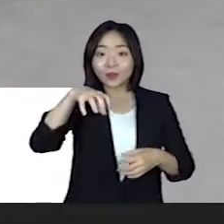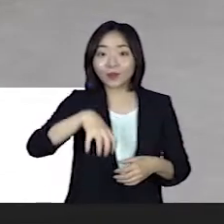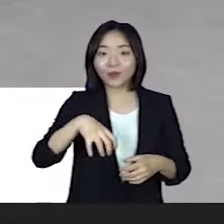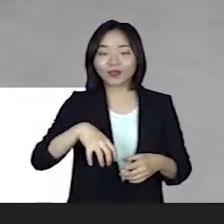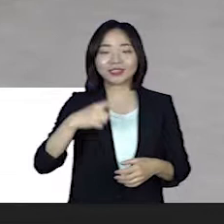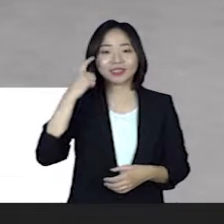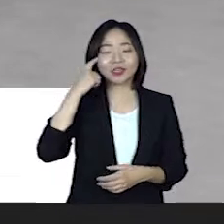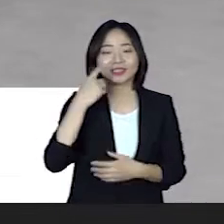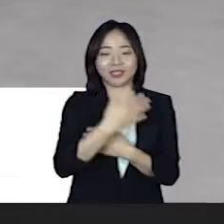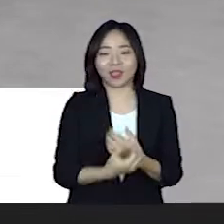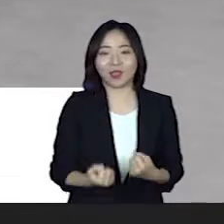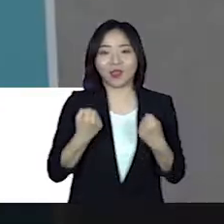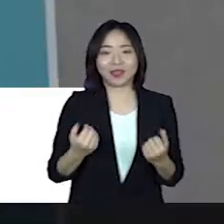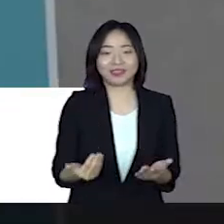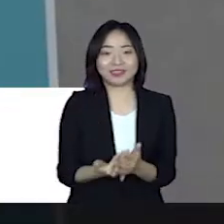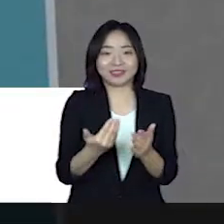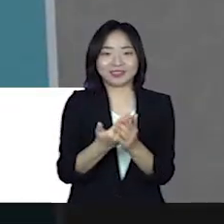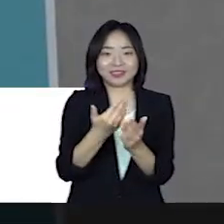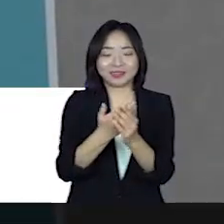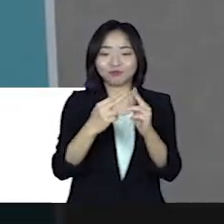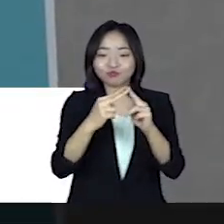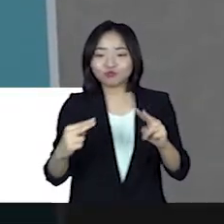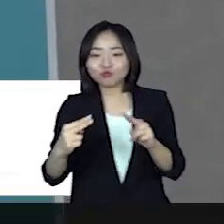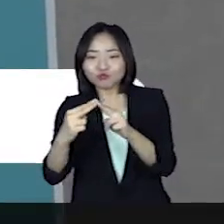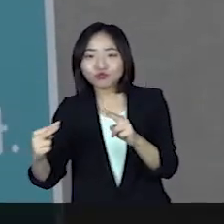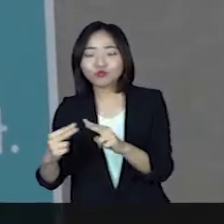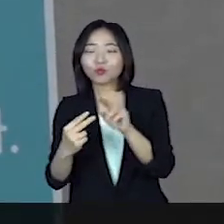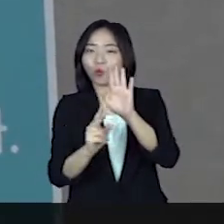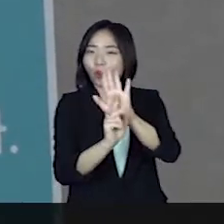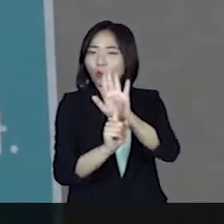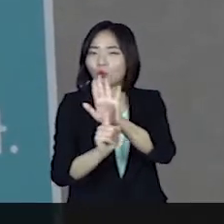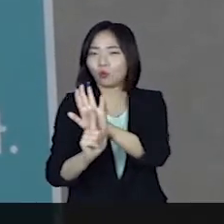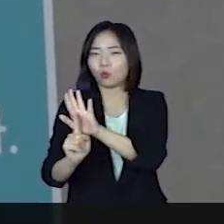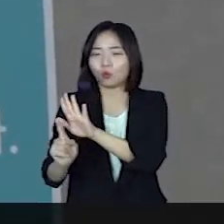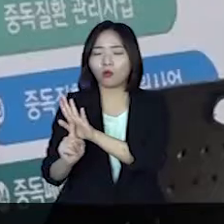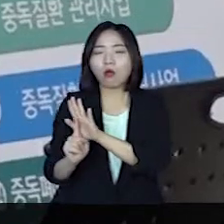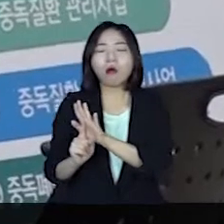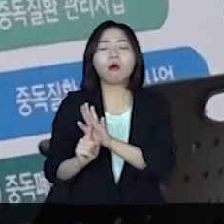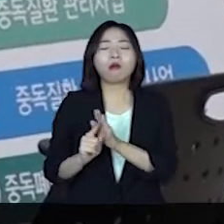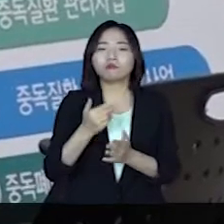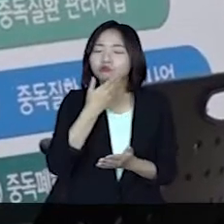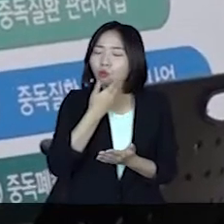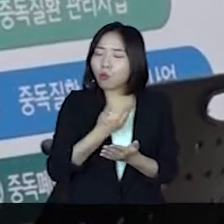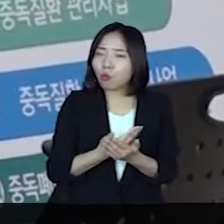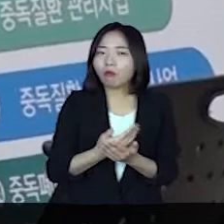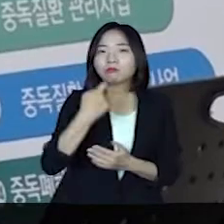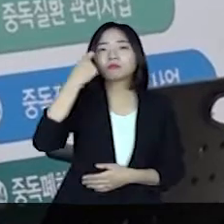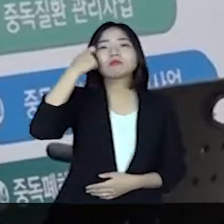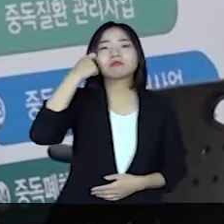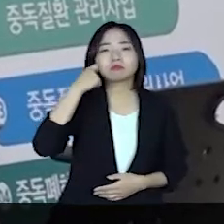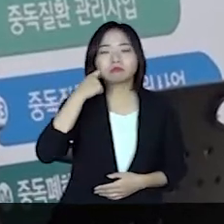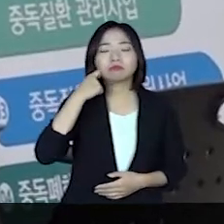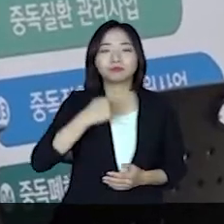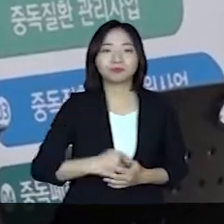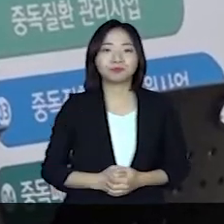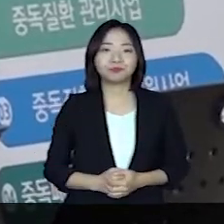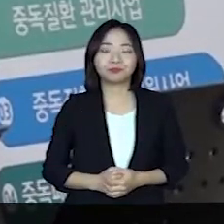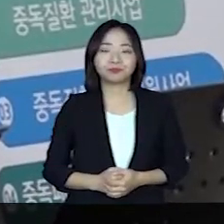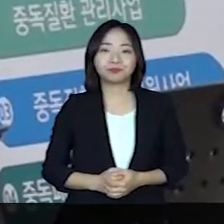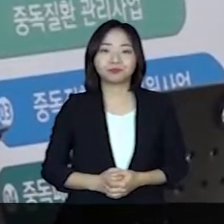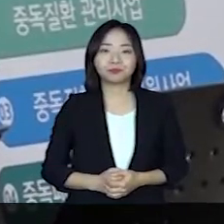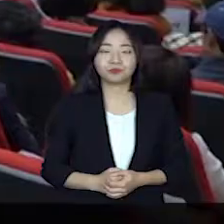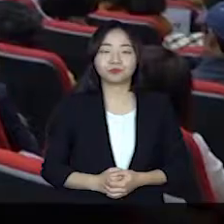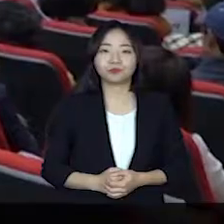행사장에는 정신건강 증진 부스와 많은 홍보물 등이 마련돼 정신건강에 대한 중요성을 느끼는 뜻깊은 시간이 되었는데요.